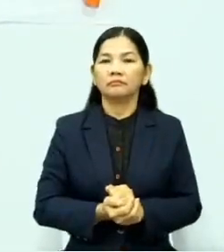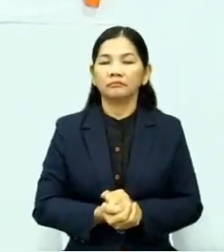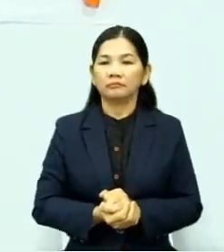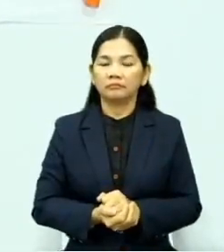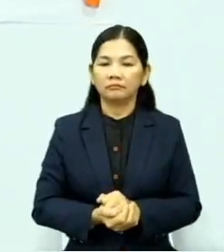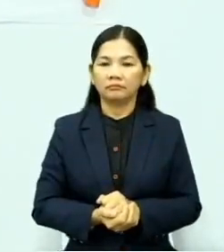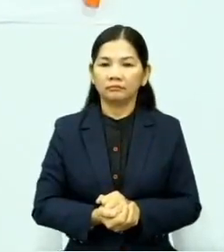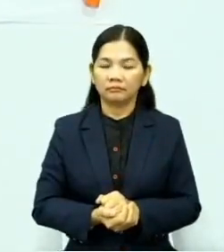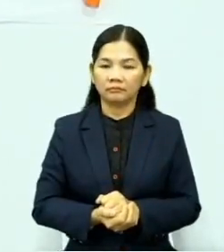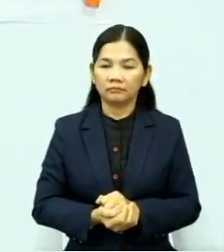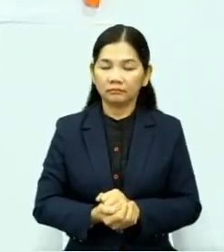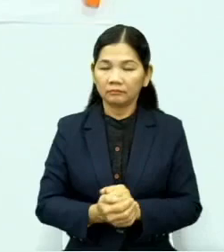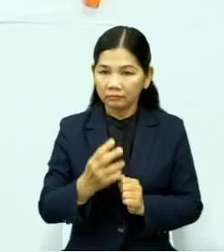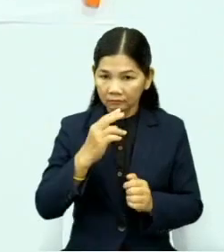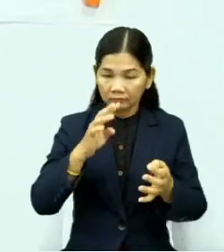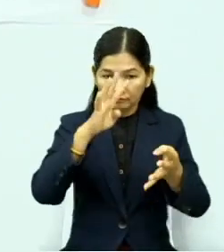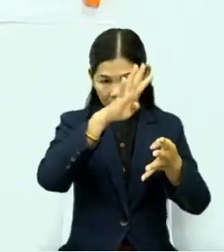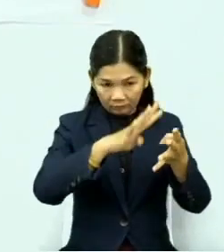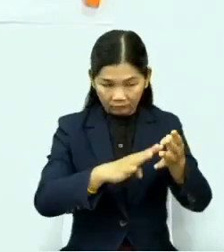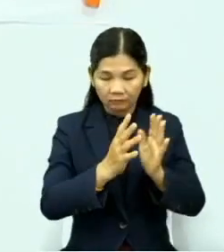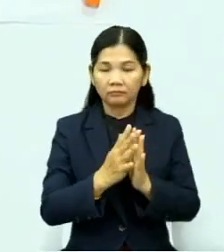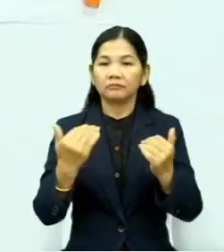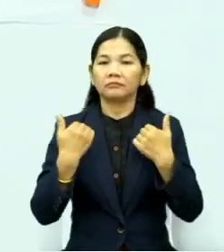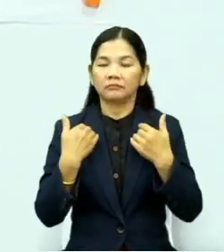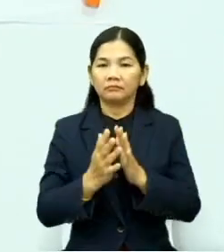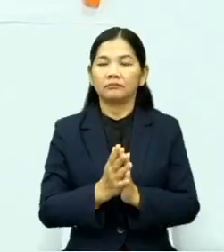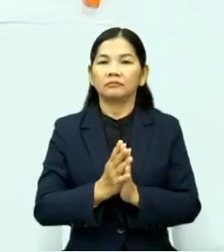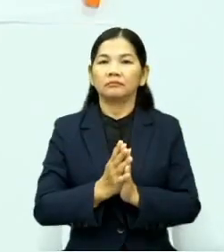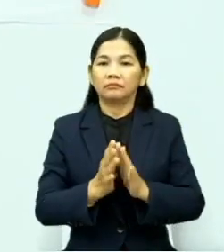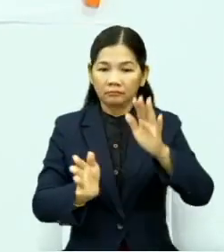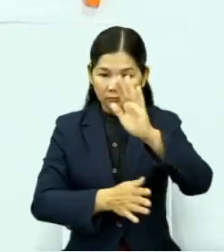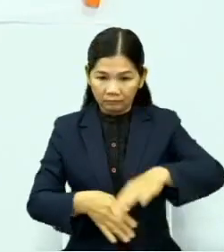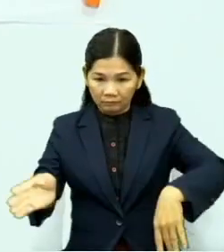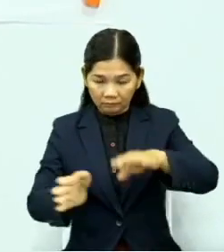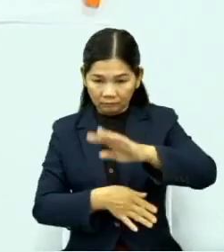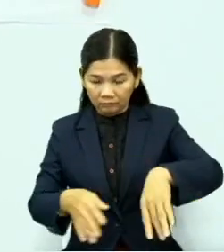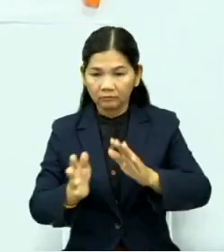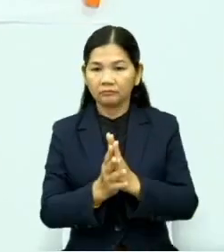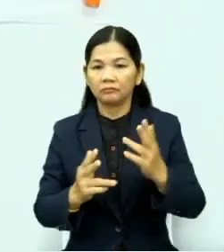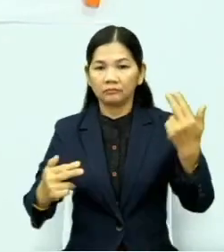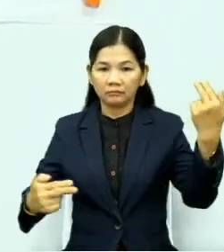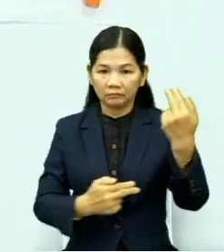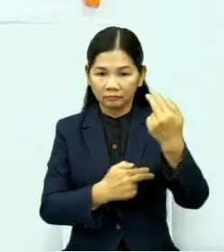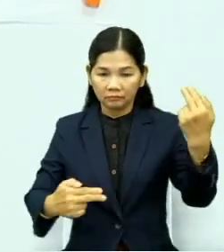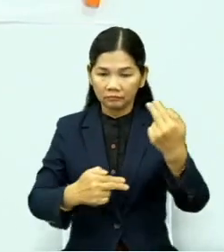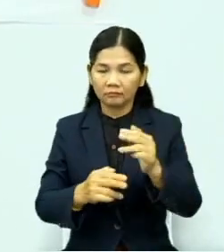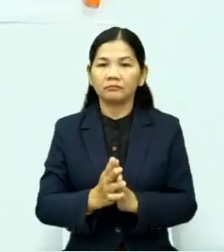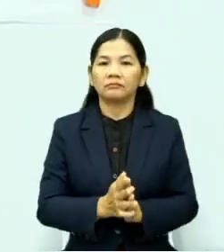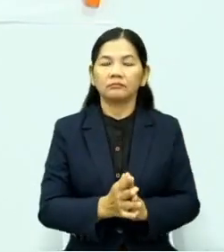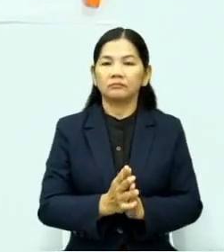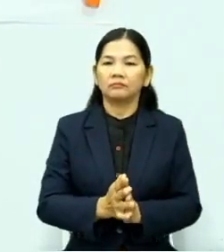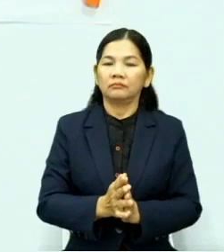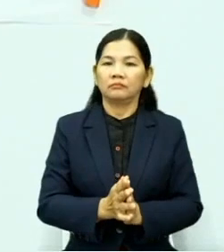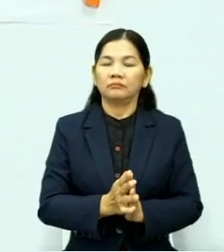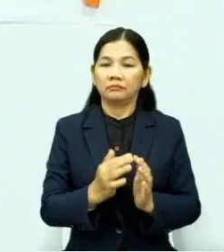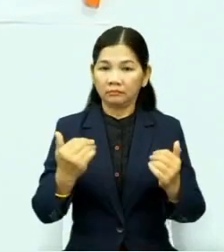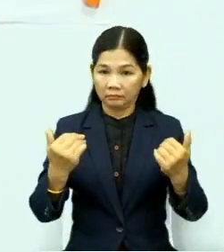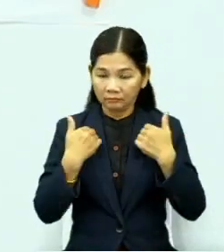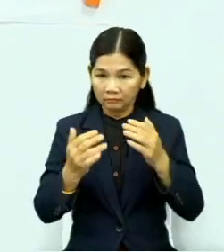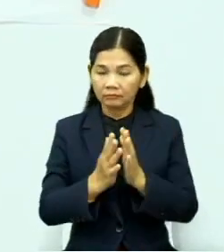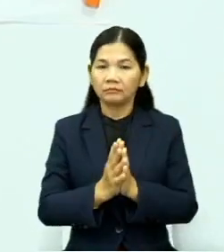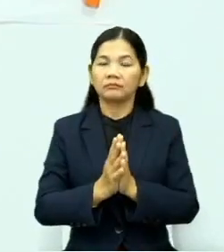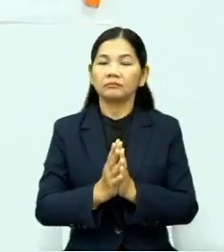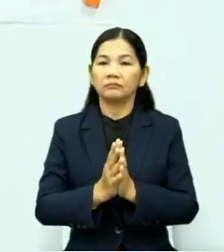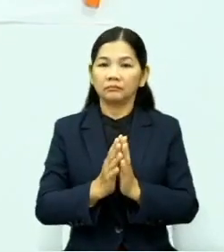mùi nên nó còn nói chà con mưa chua chờ khẩn ấy miền bị thật sờ, trơ ta khé bảy chà xem rập chua